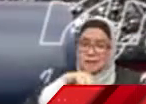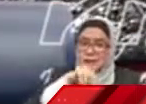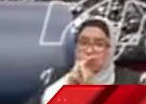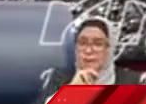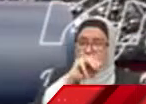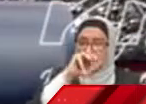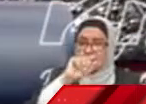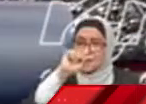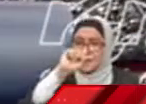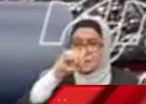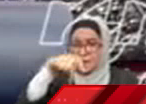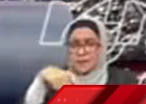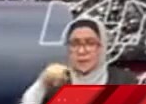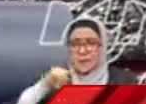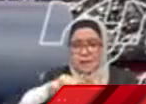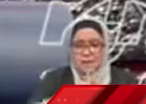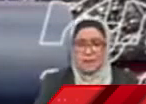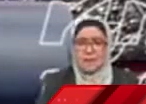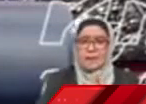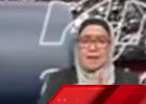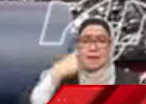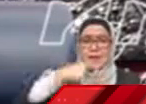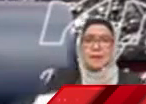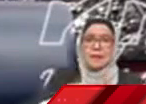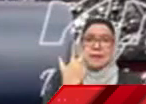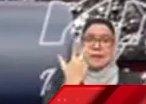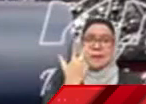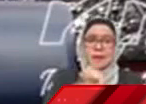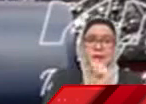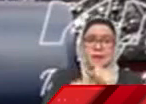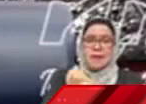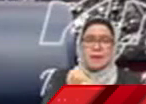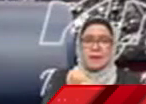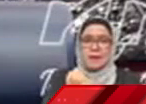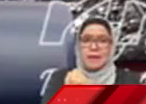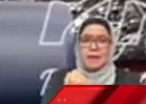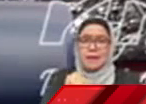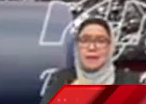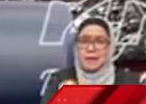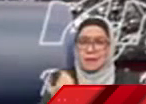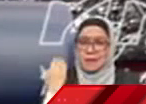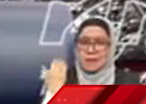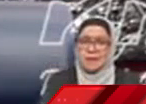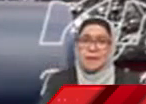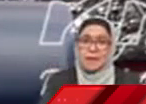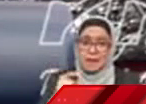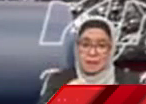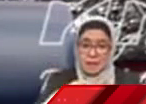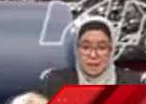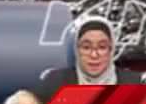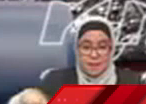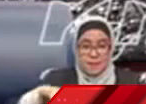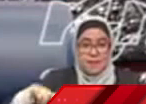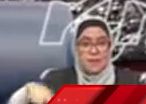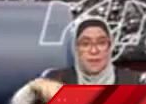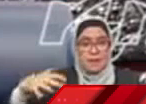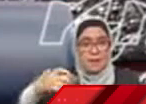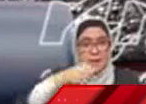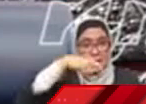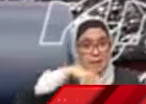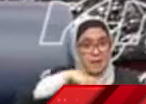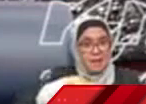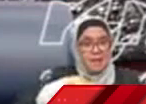berbulan pada match 2022 lalu kajian ini akan mengambil masa selama 8 bulan untuk